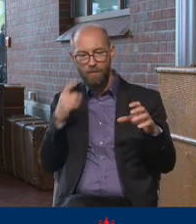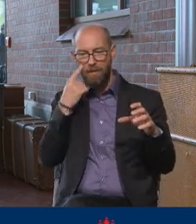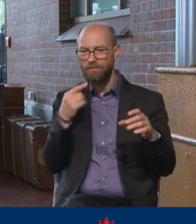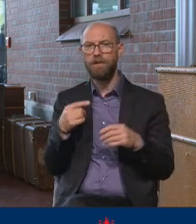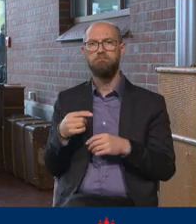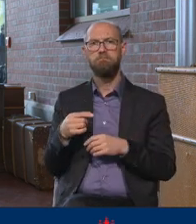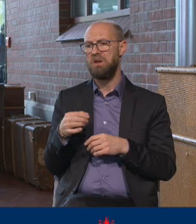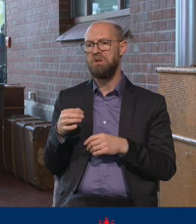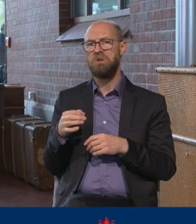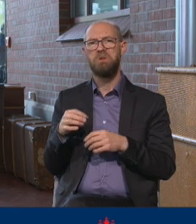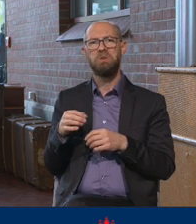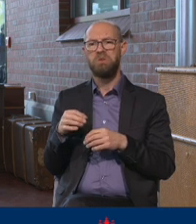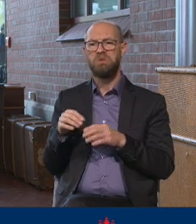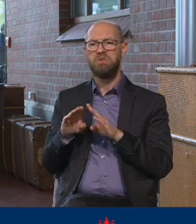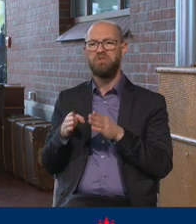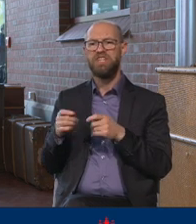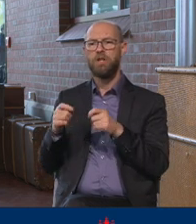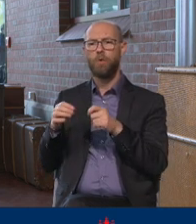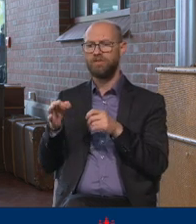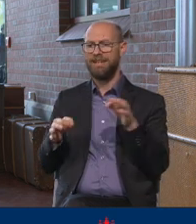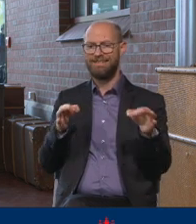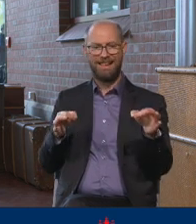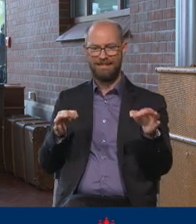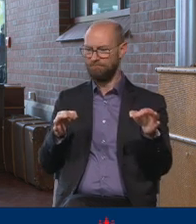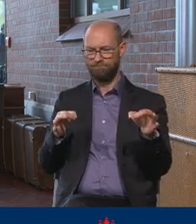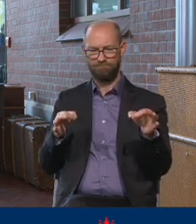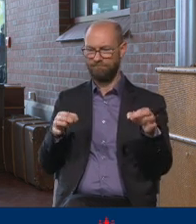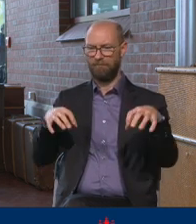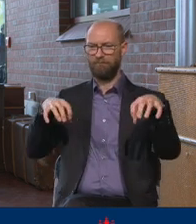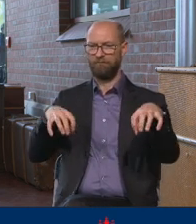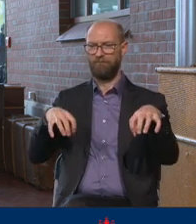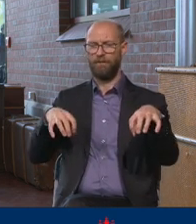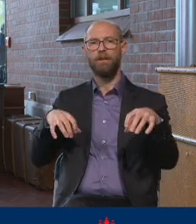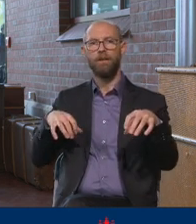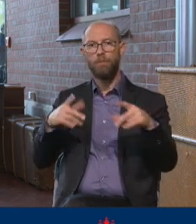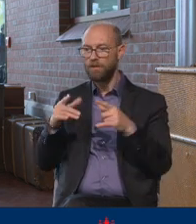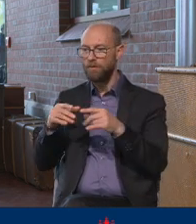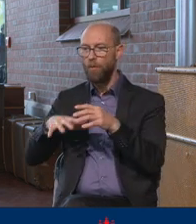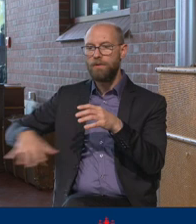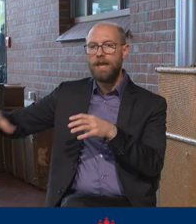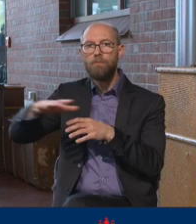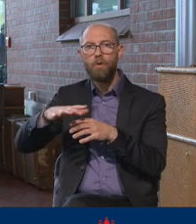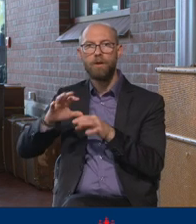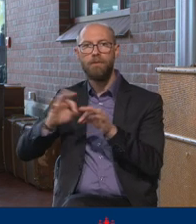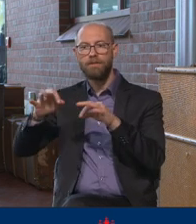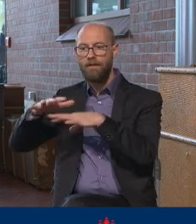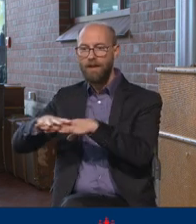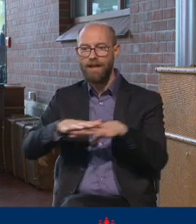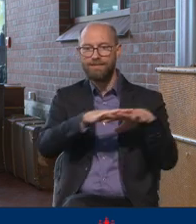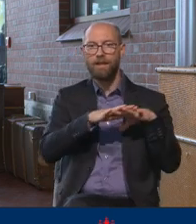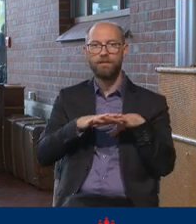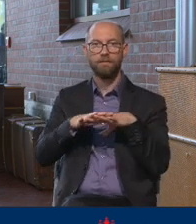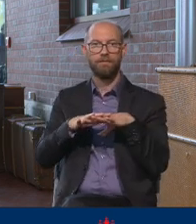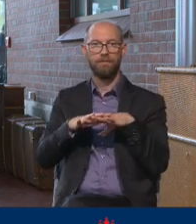siedlungs inseln dastehen unbedingt mit der umgebung zu vernetzen mit allen mitteln die uns zur verfügung stehen gleichwohl wollen wir wertvolle